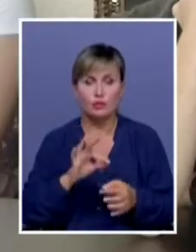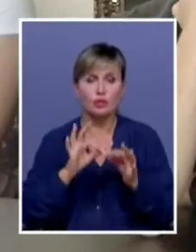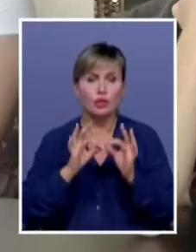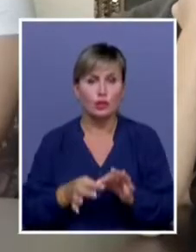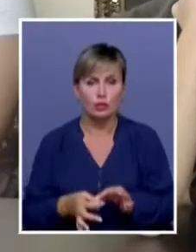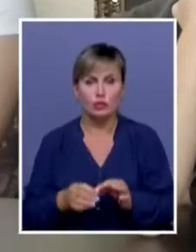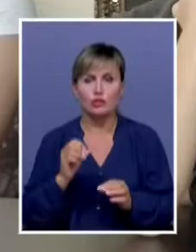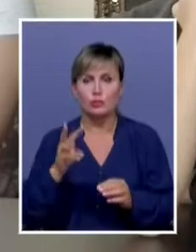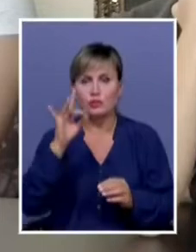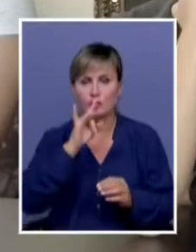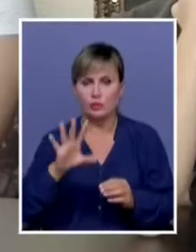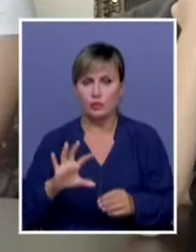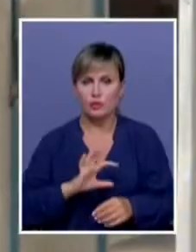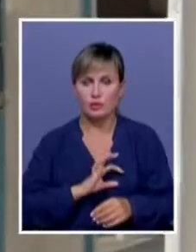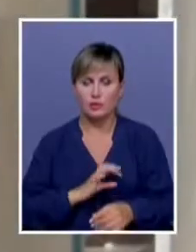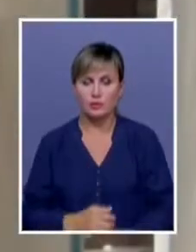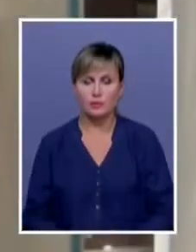сложнее, чем чемпионский титул.